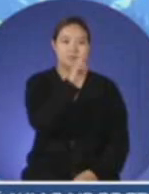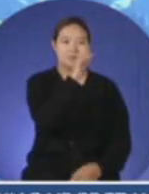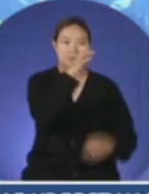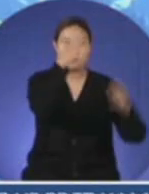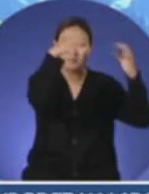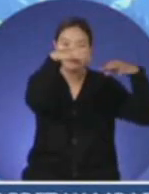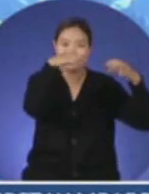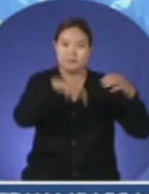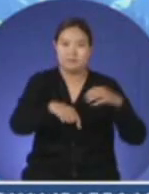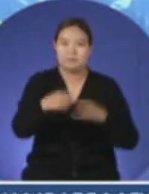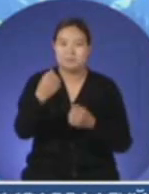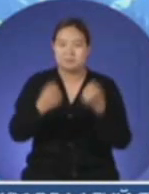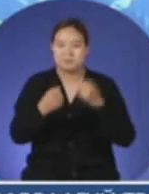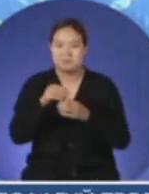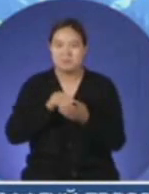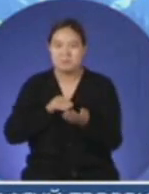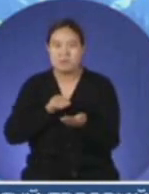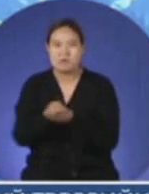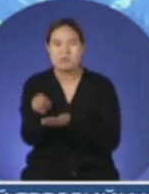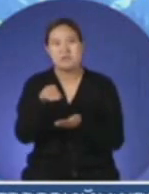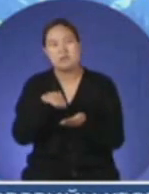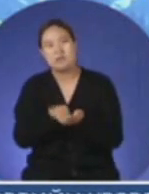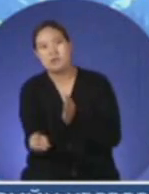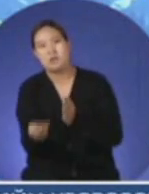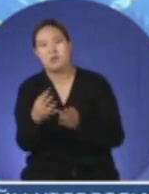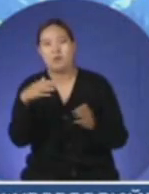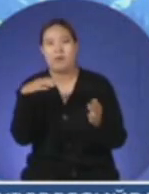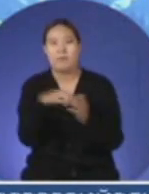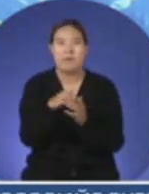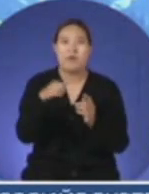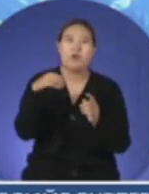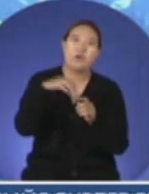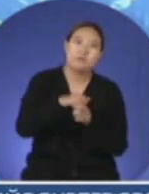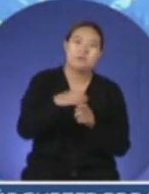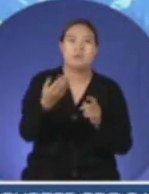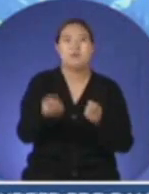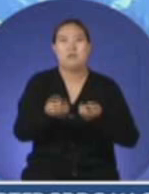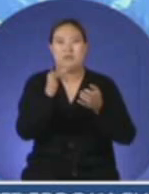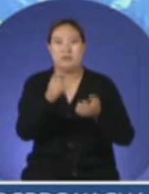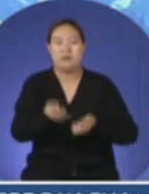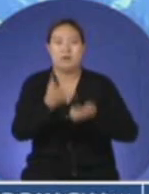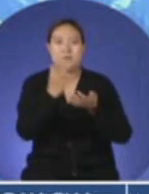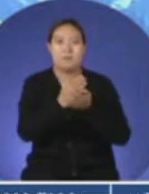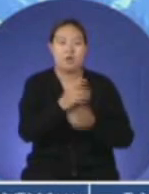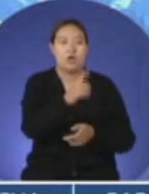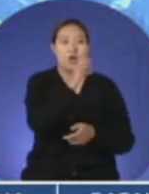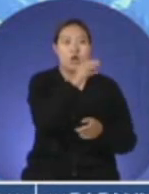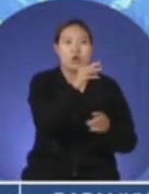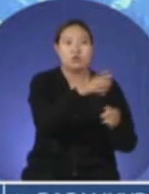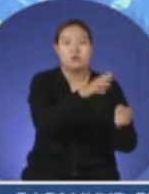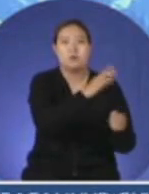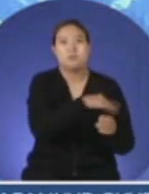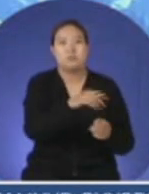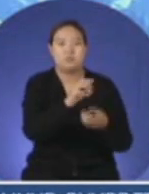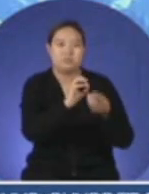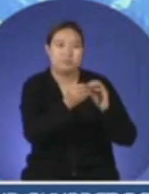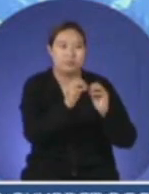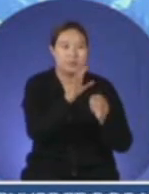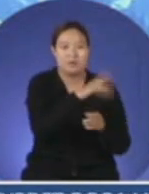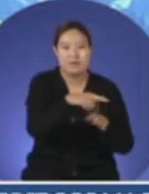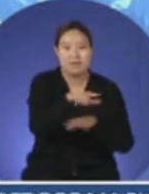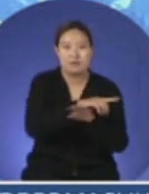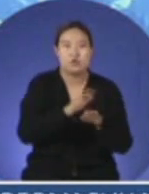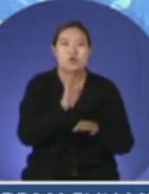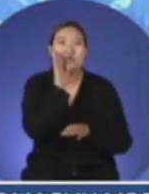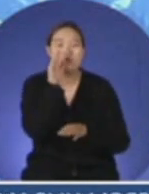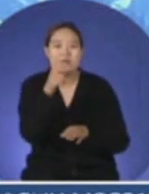Улмаас автоцамын халтрага гулгаа ихэсч осол аваар гарах тохиолдол нэмэгдэж байна. Иймээс хот тогтчлтын газрын ажилчид өглөө бүр уулзуур,